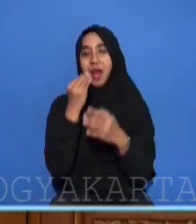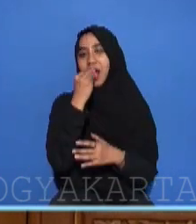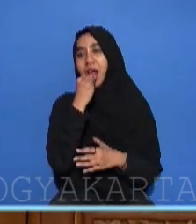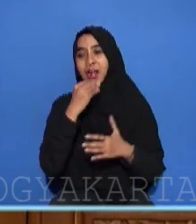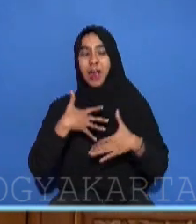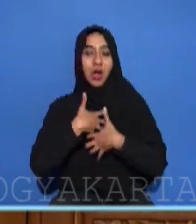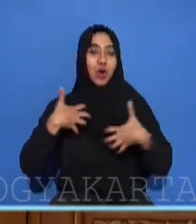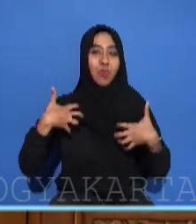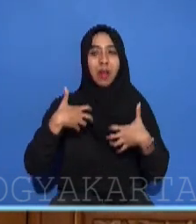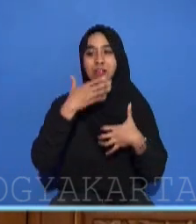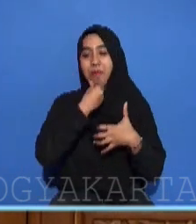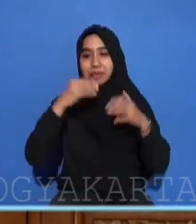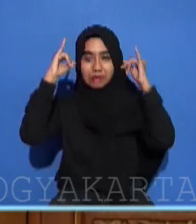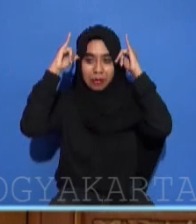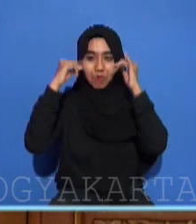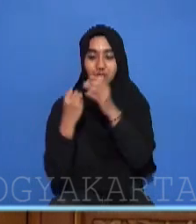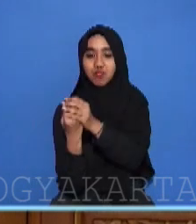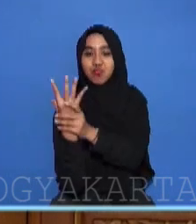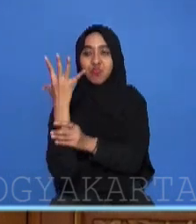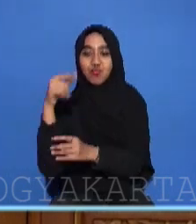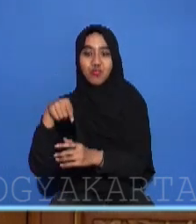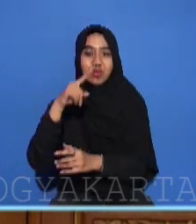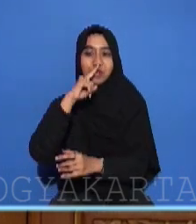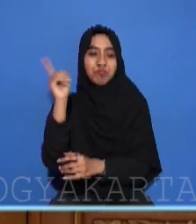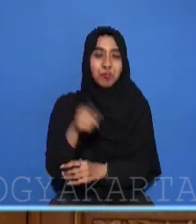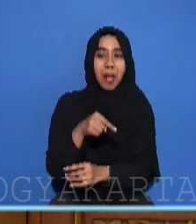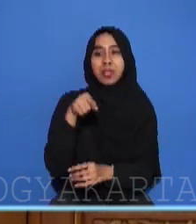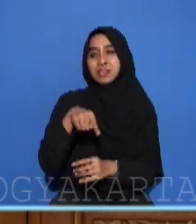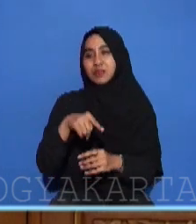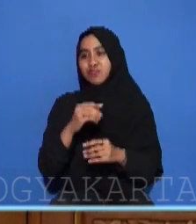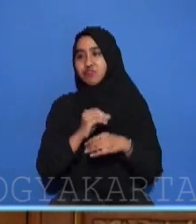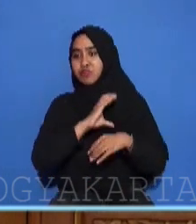gampil sangat lahan pengasih pun Ajeg Milo kata-kata